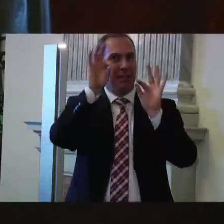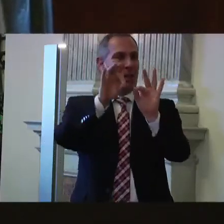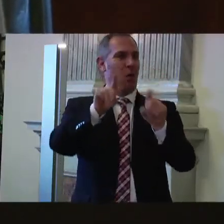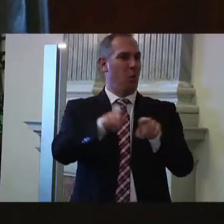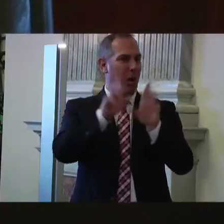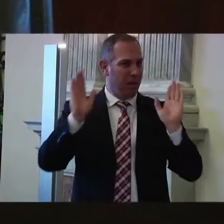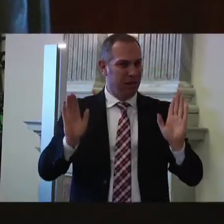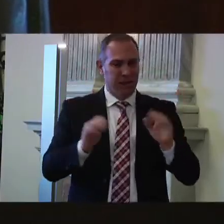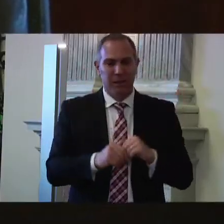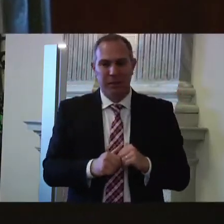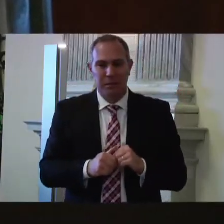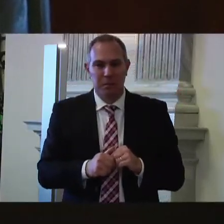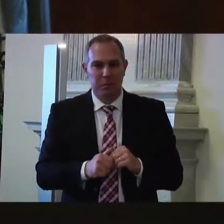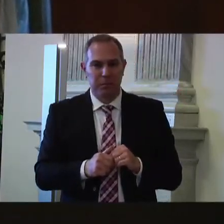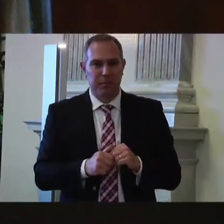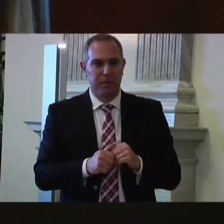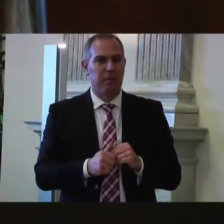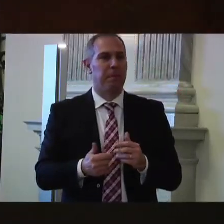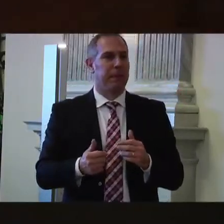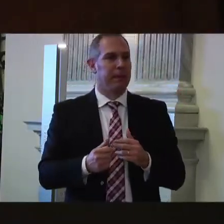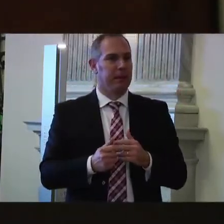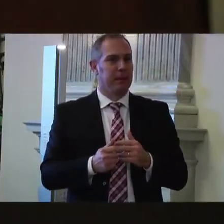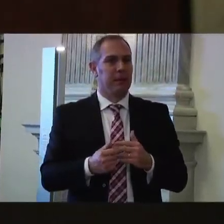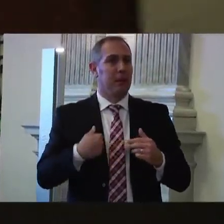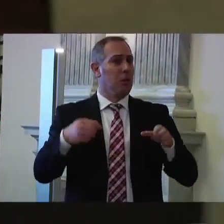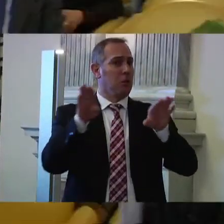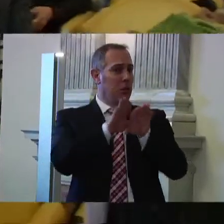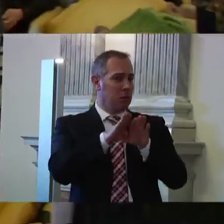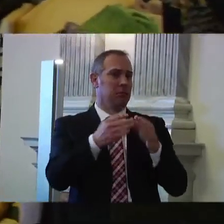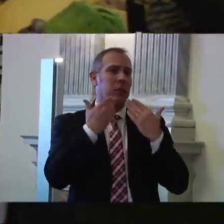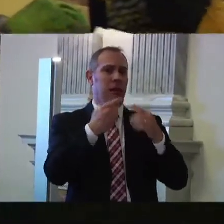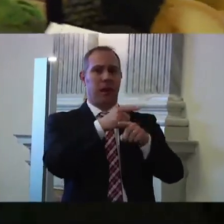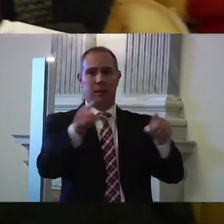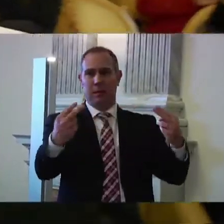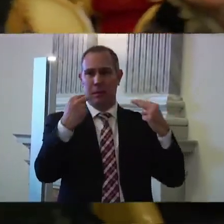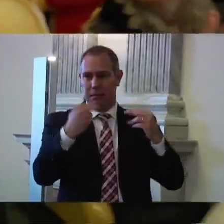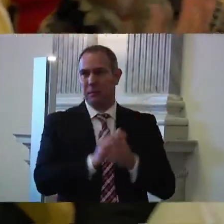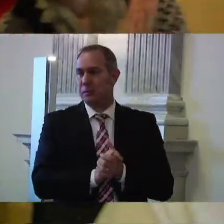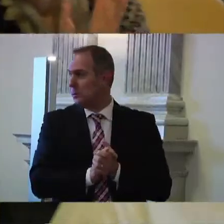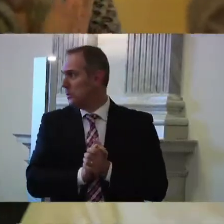comincia il MOOC di portarlo a termine con successo. Io ho chiuso e vi ringrazio per...